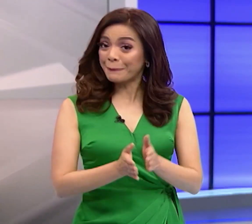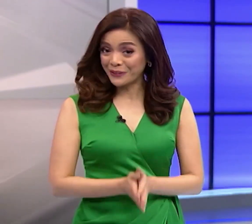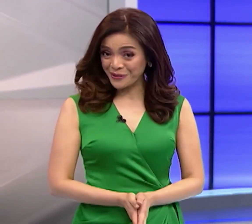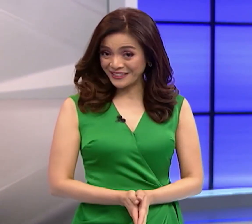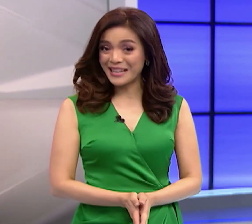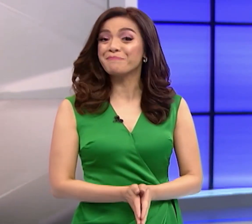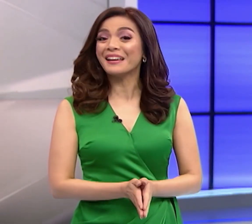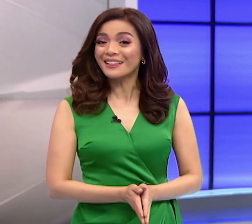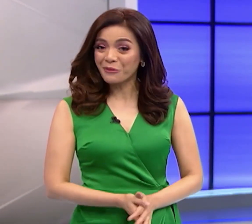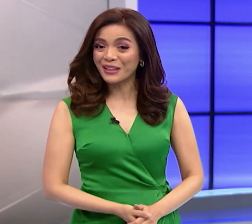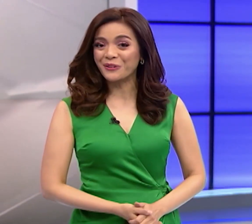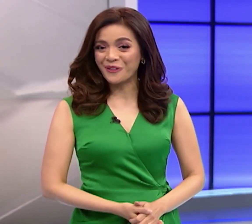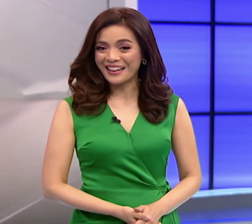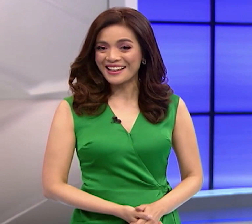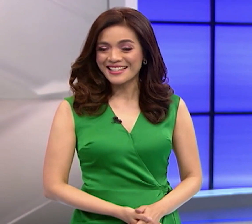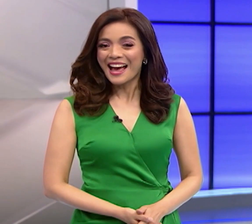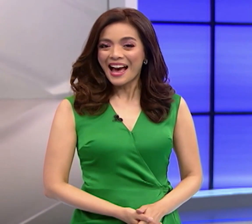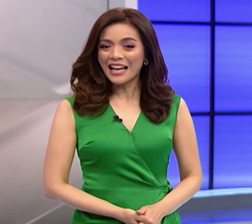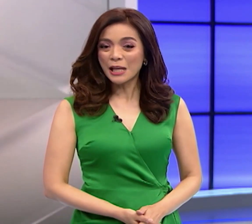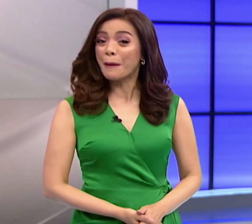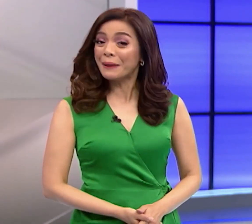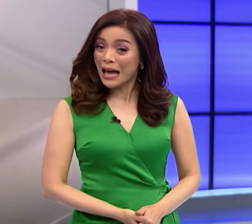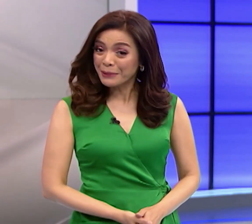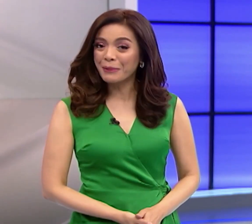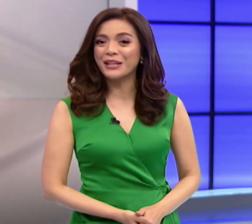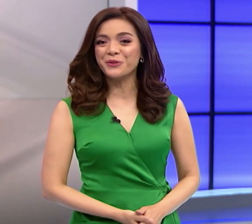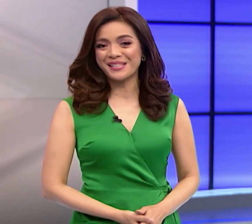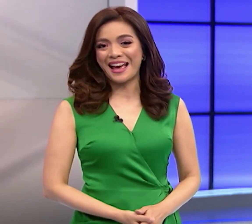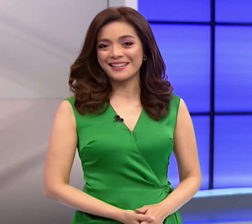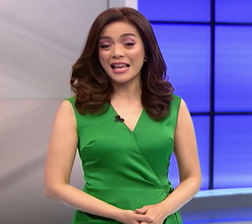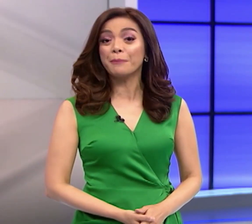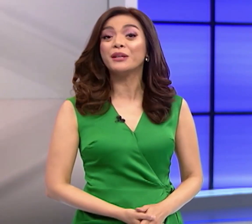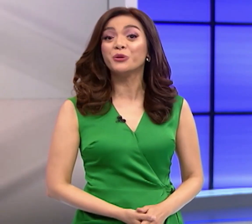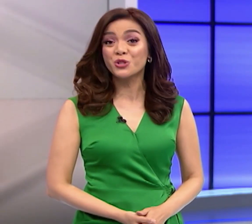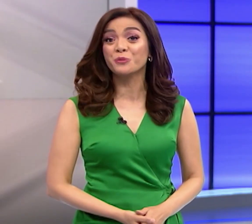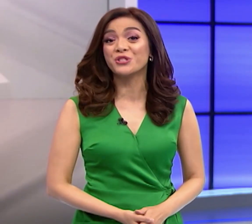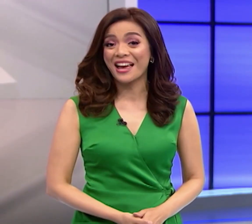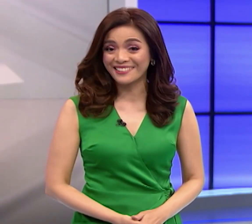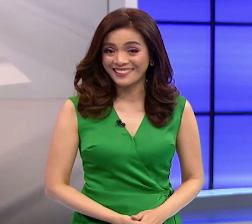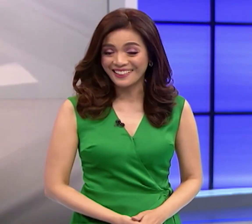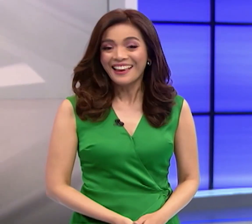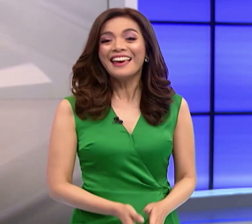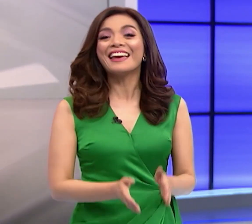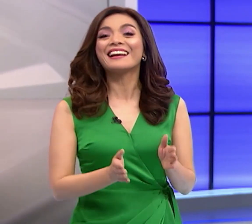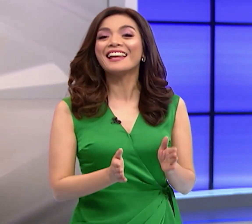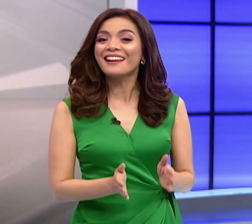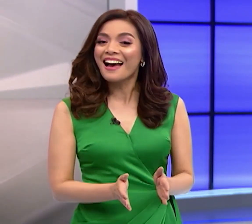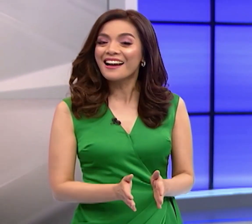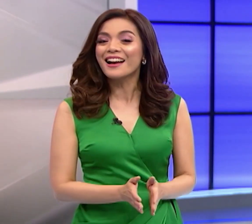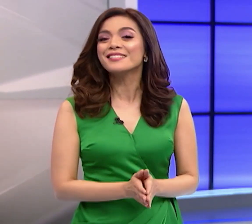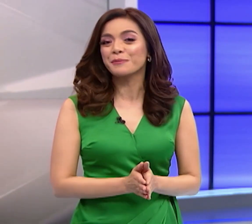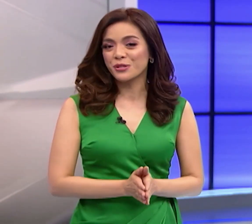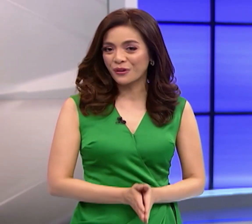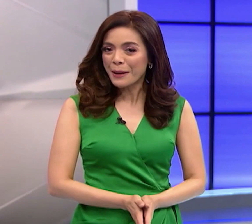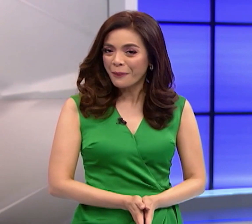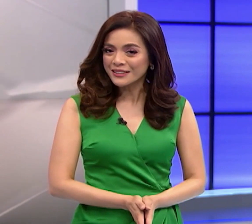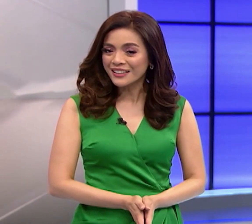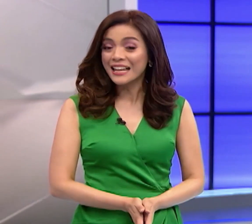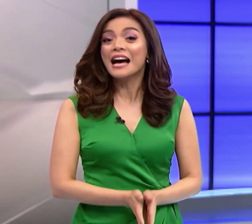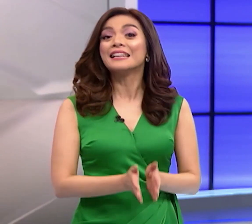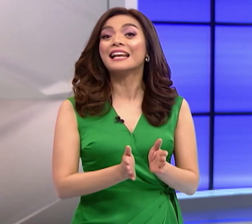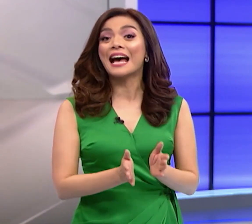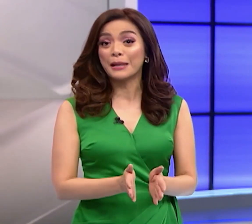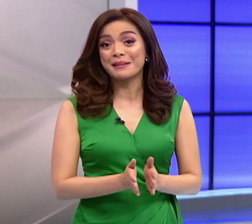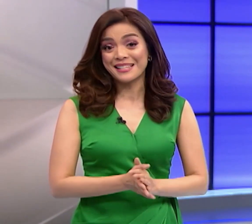niyong mapanood ang 24 Oras at iba pa naming mga newscast sa aming YouTube channel. I-click lang ang subscribe